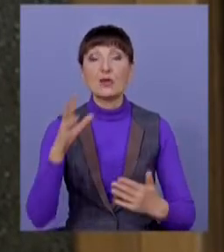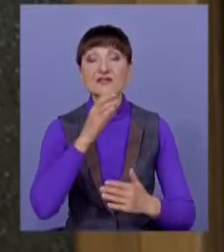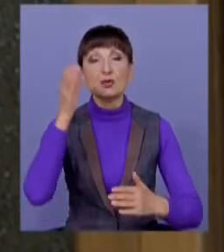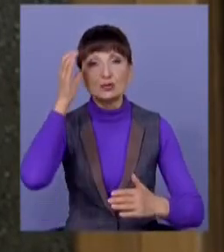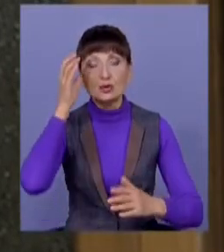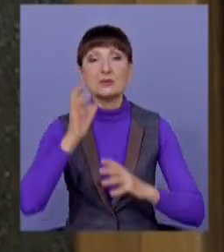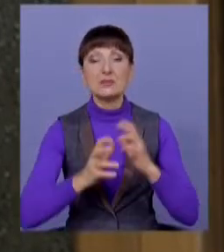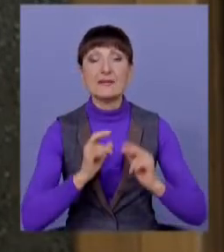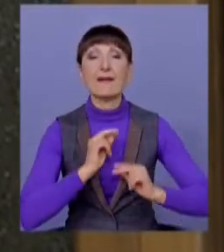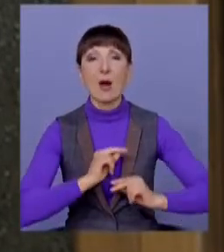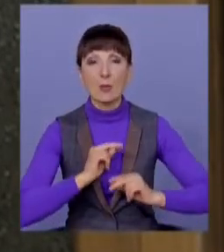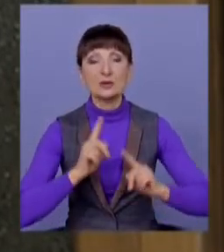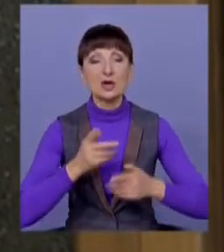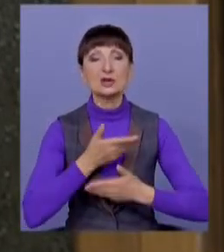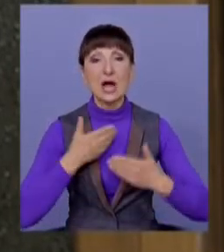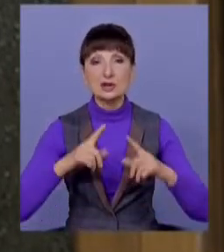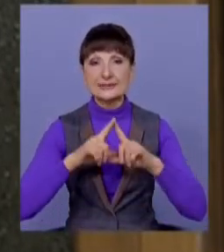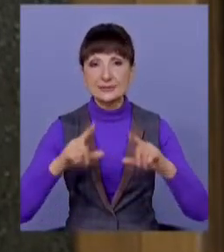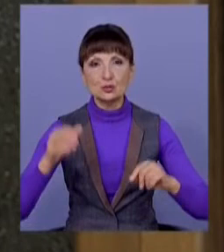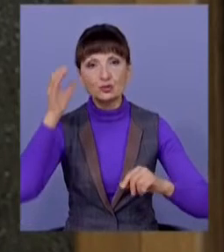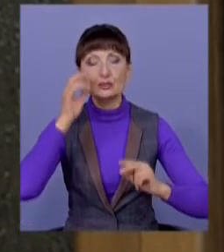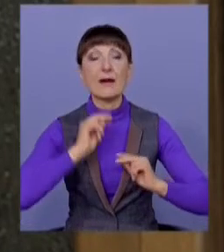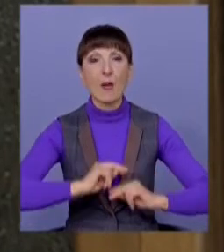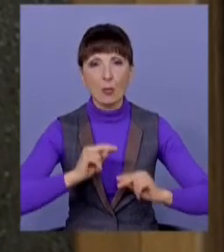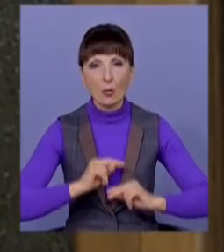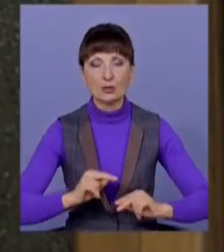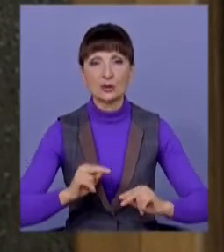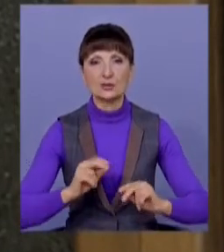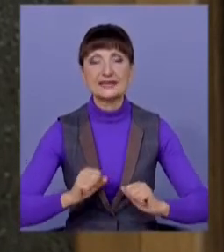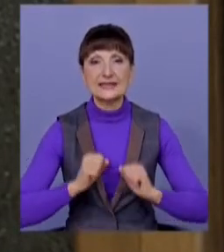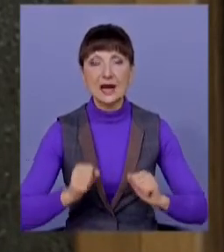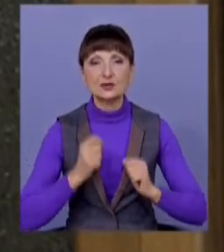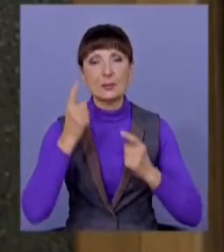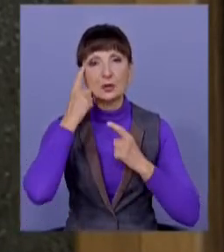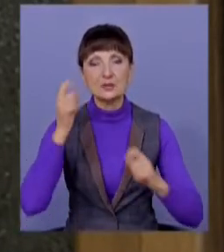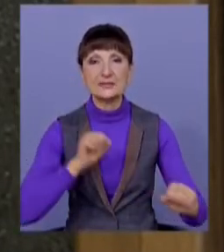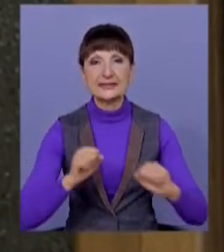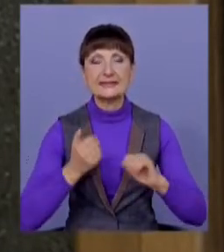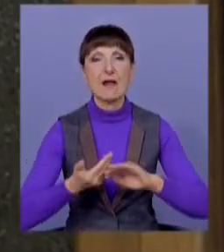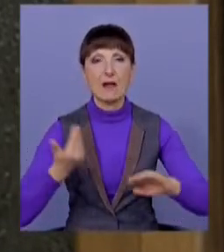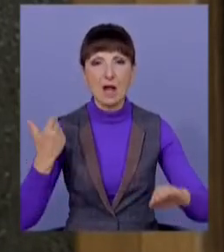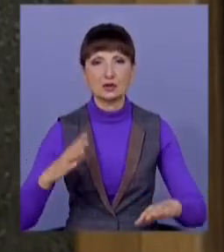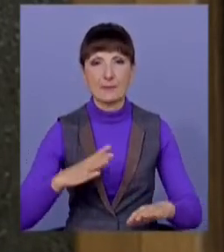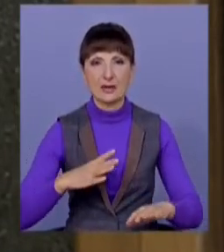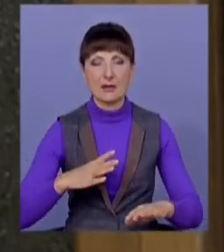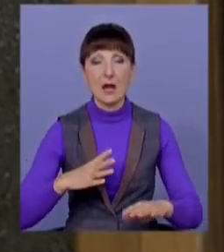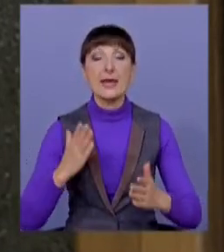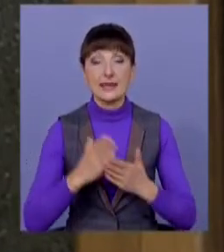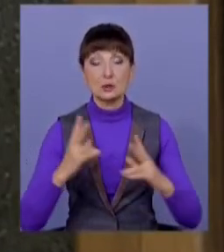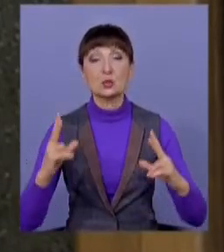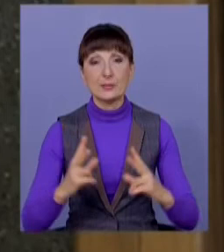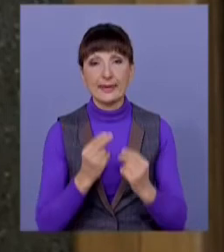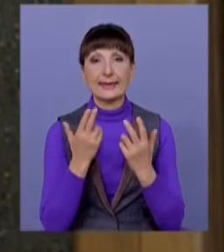мира работают, в том числе ученые нашего института, активно работают по прогнозу землетрясений. Есть какие-то